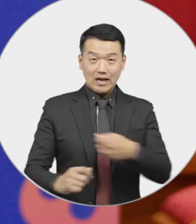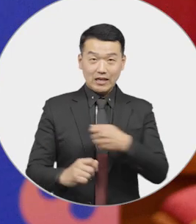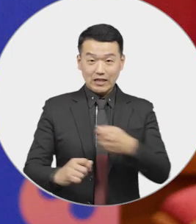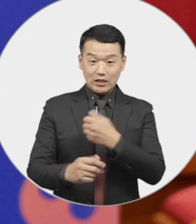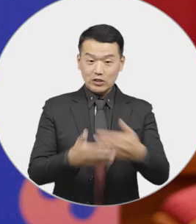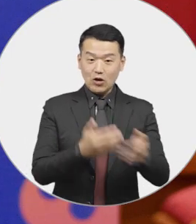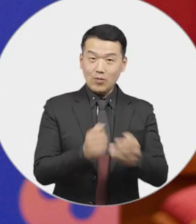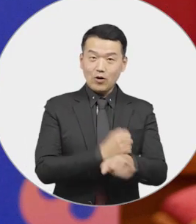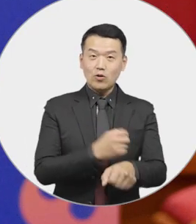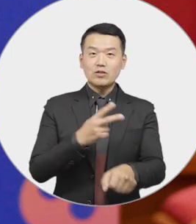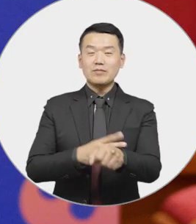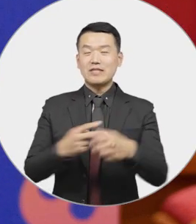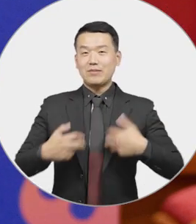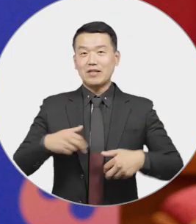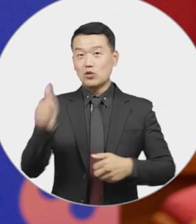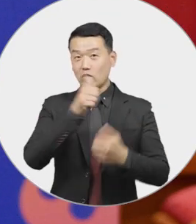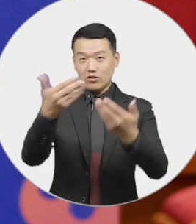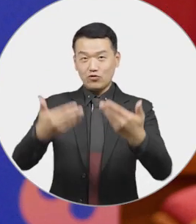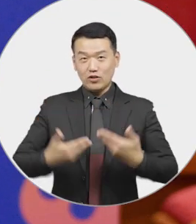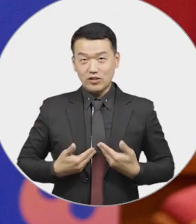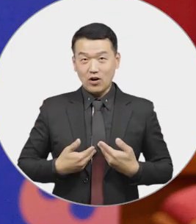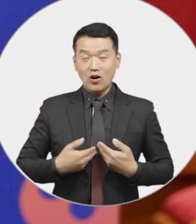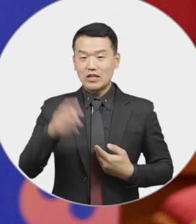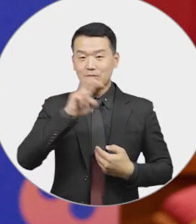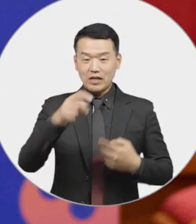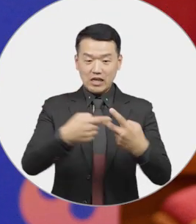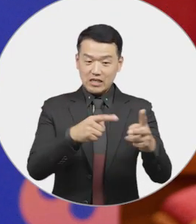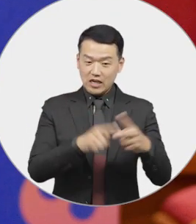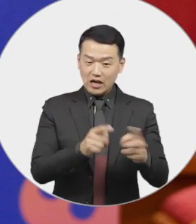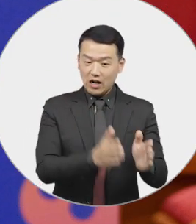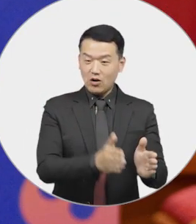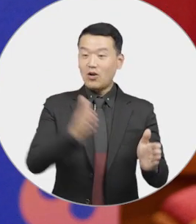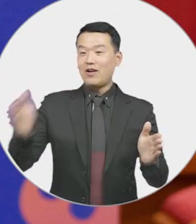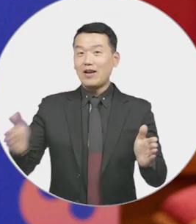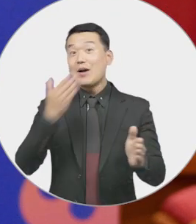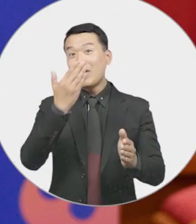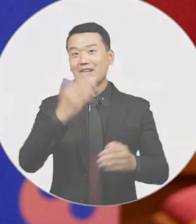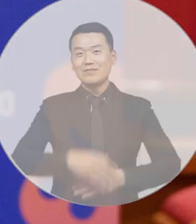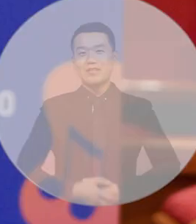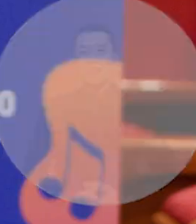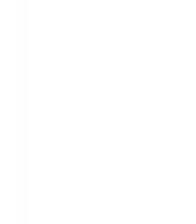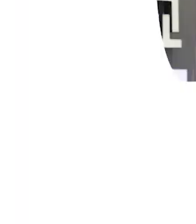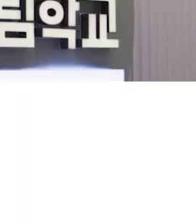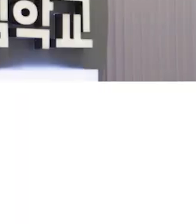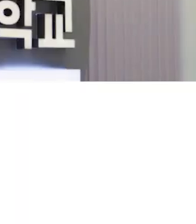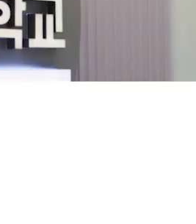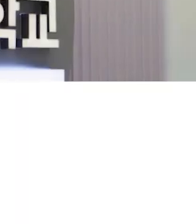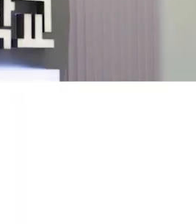다양한 악기를 접하고 선생님들이 재미있게 소개해 주셔서 음악에 대한 판이 넓어진 것 같아요.